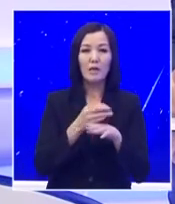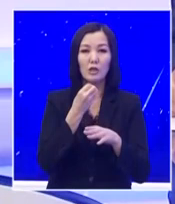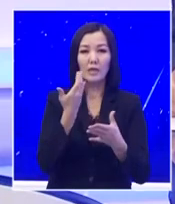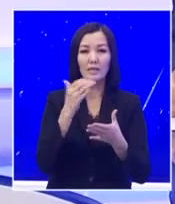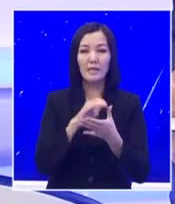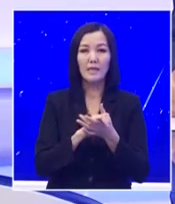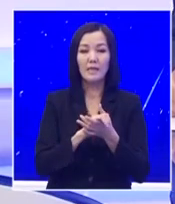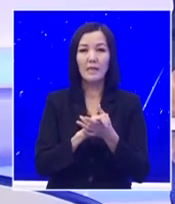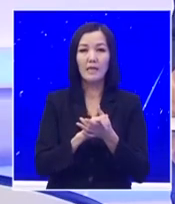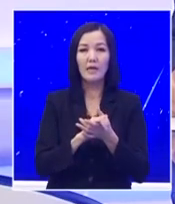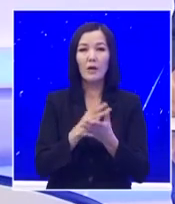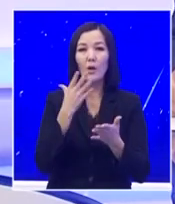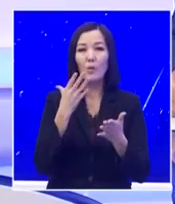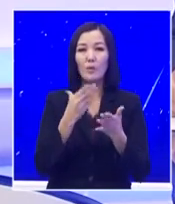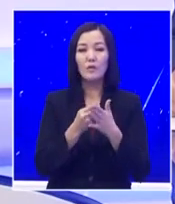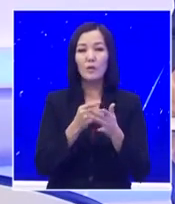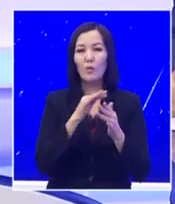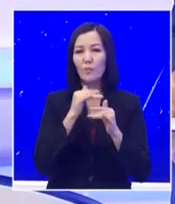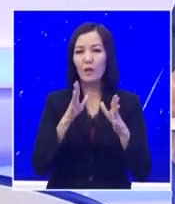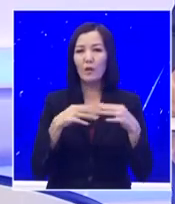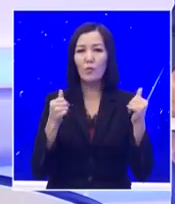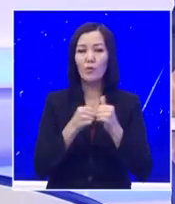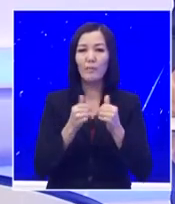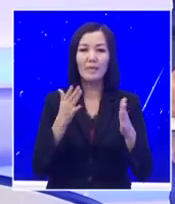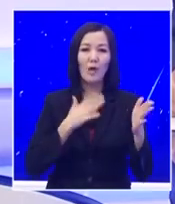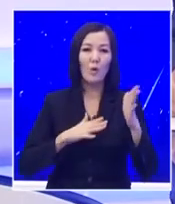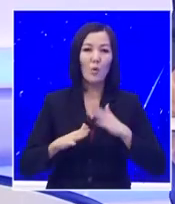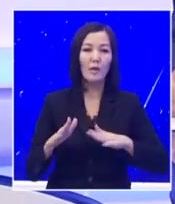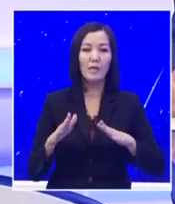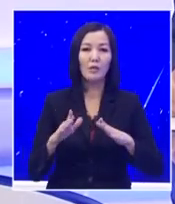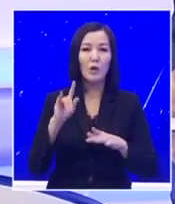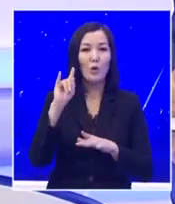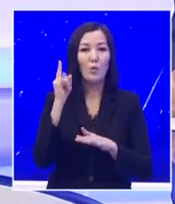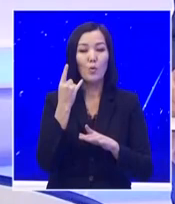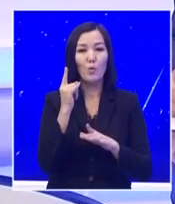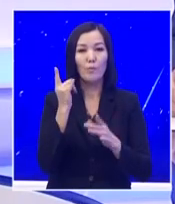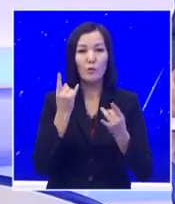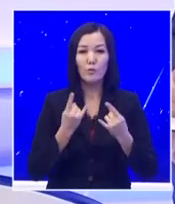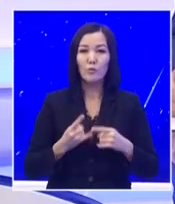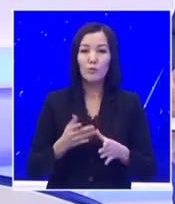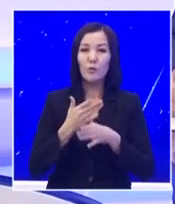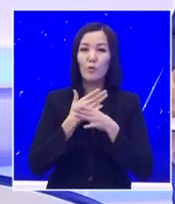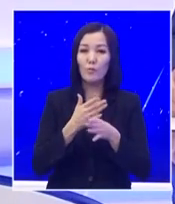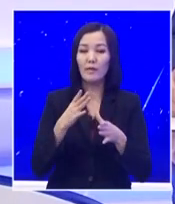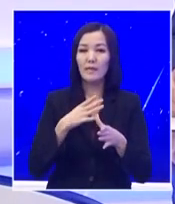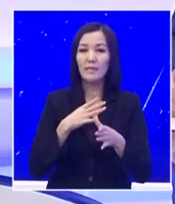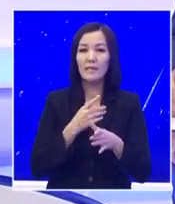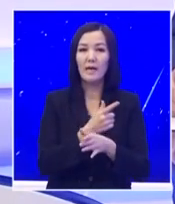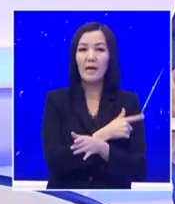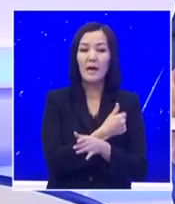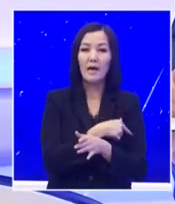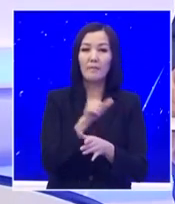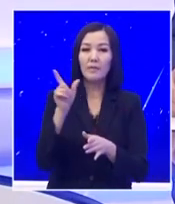жақсы еді. Ширек ғасырға жуық уақыт ішінде қаншама отбасына қуаныш, шаранаға өмір сыйлады. Алғыс арқалаған абзал жанды